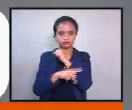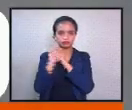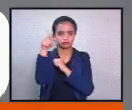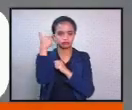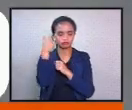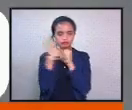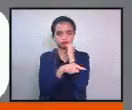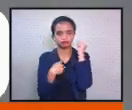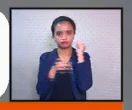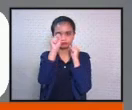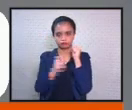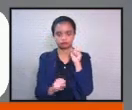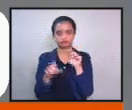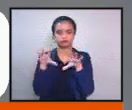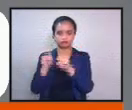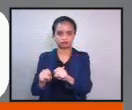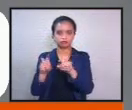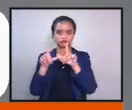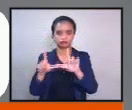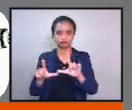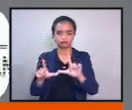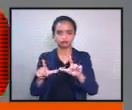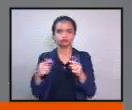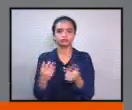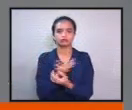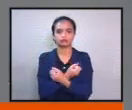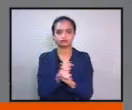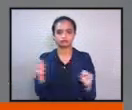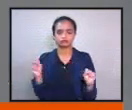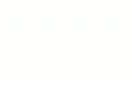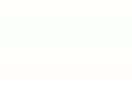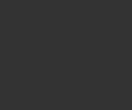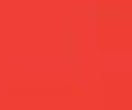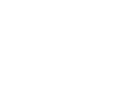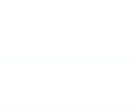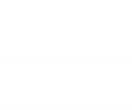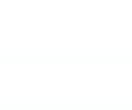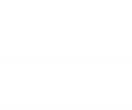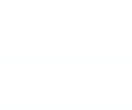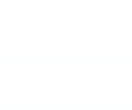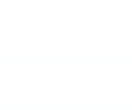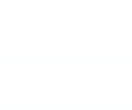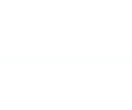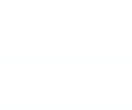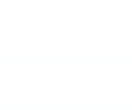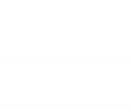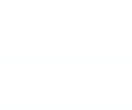Sur para mahuli ang mga suspek at mailigtas ang mag-asawang bihag.